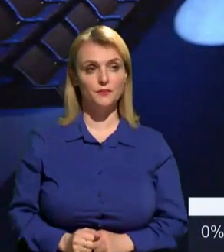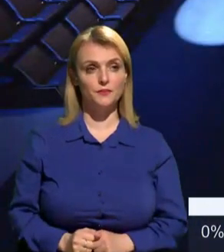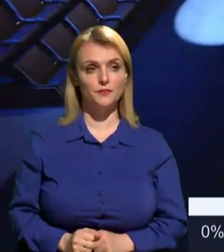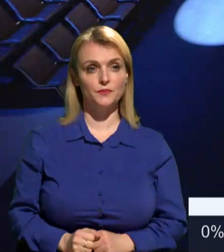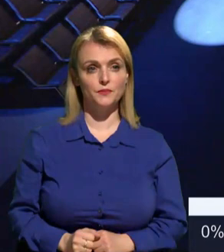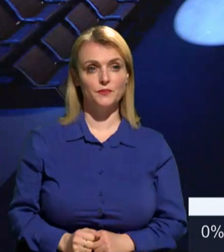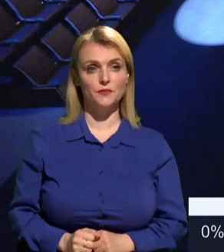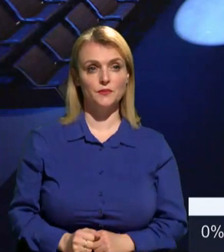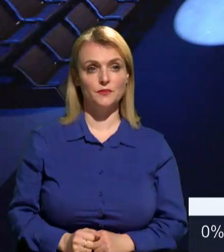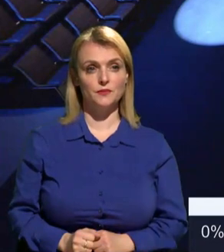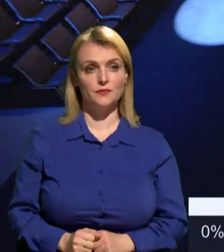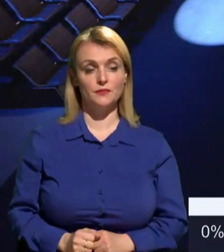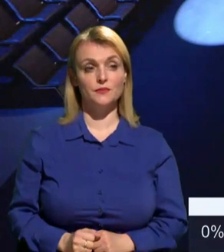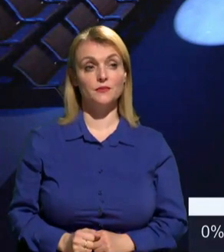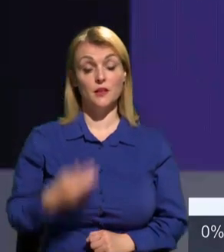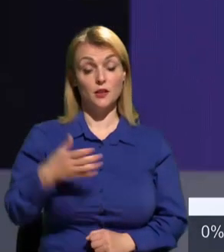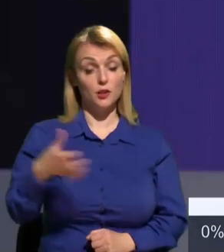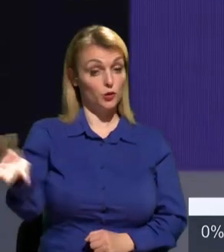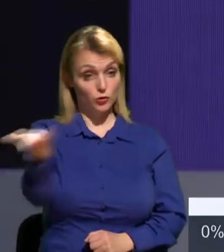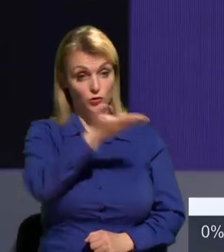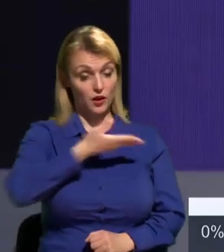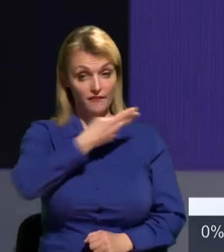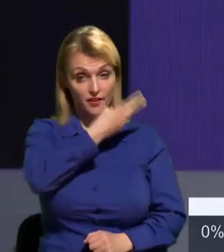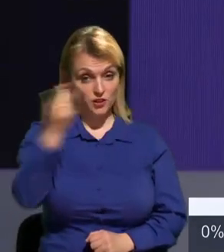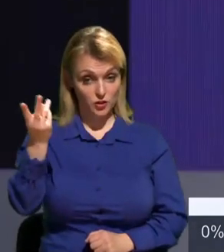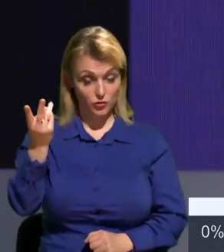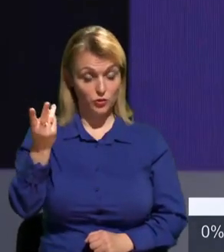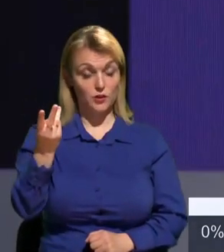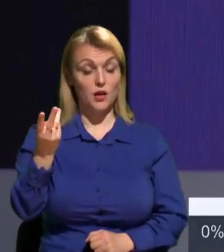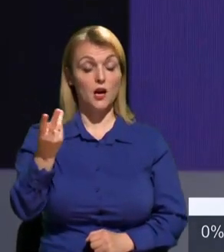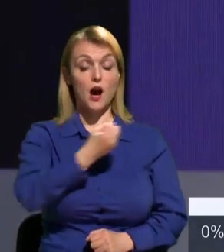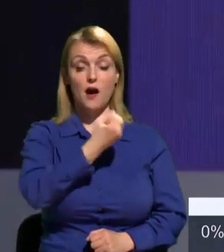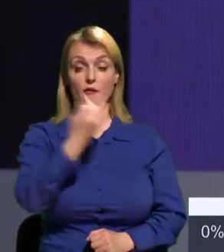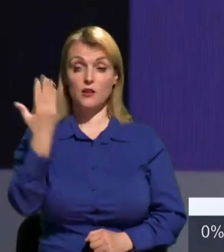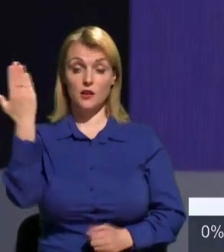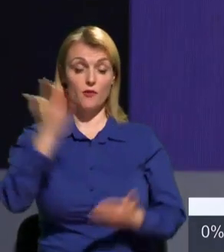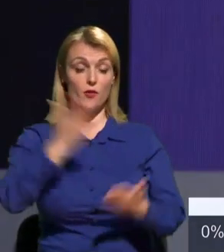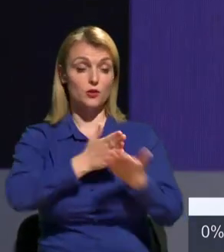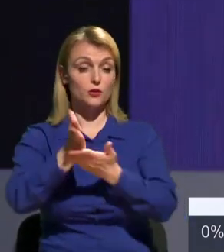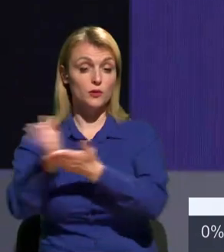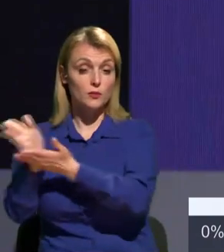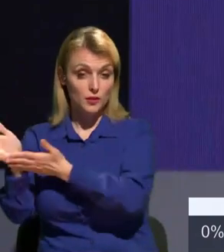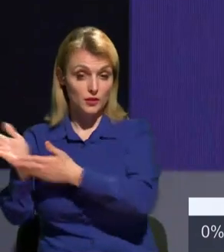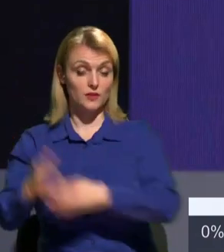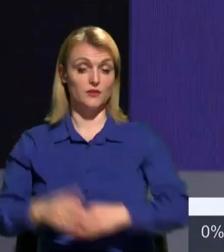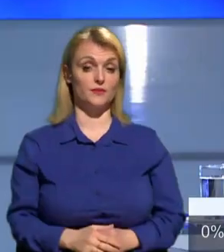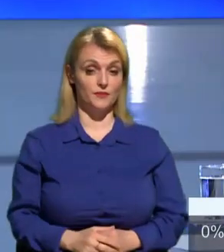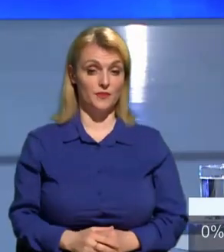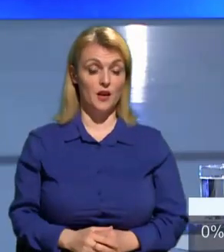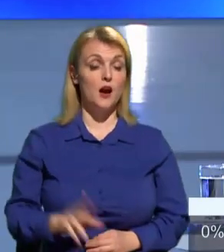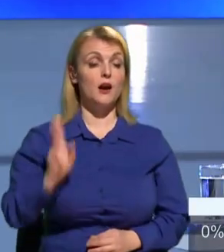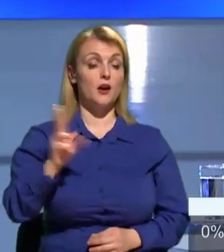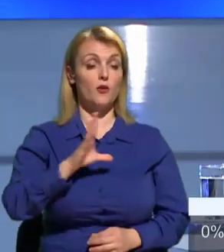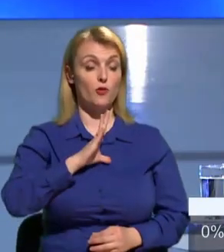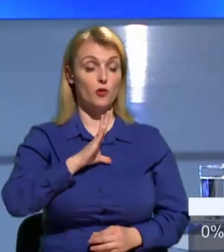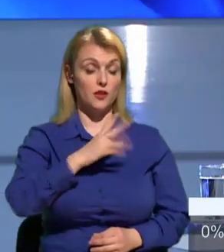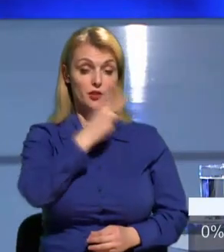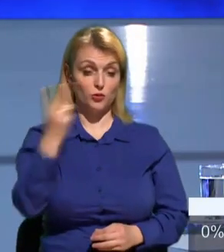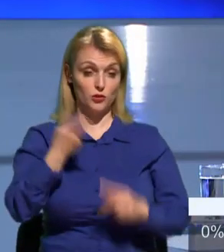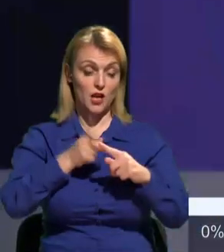Așadar, am urmărit câteva dintre obiectivele dumneavoastră, ținând cont de cele care au fost în acest filmuleț. Aveți un